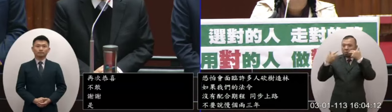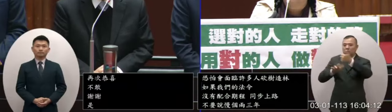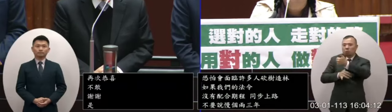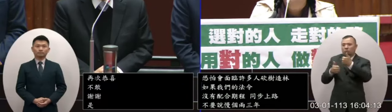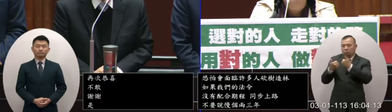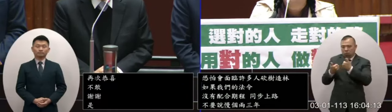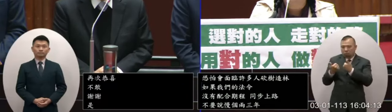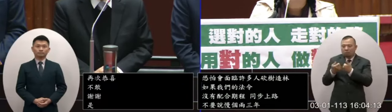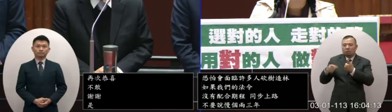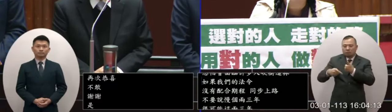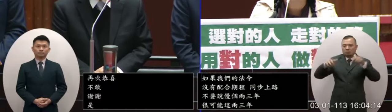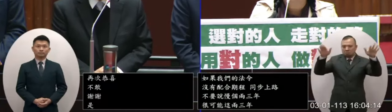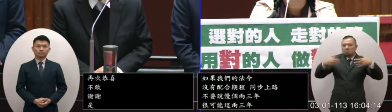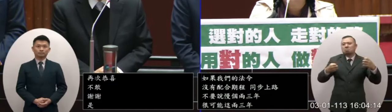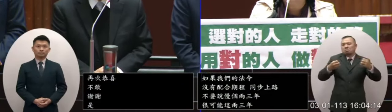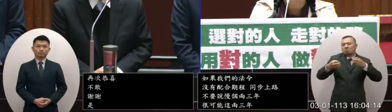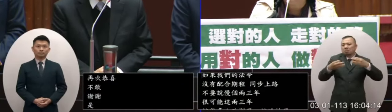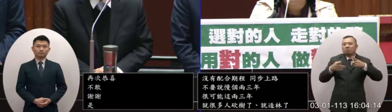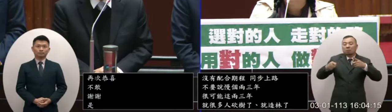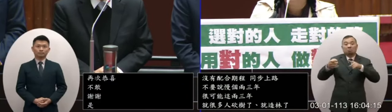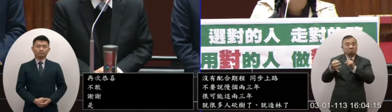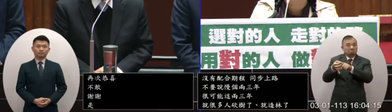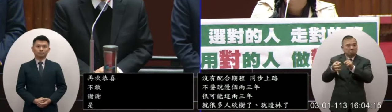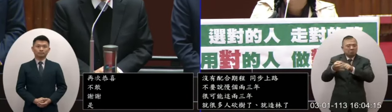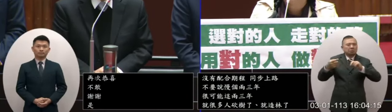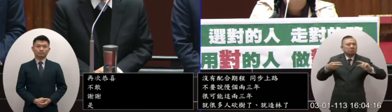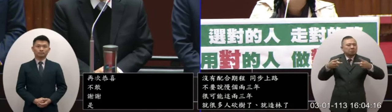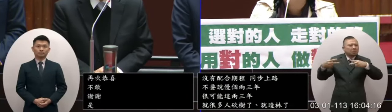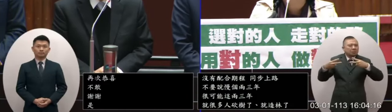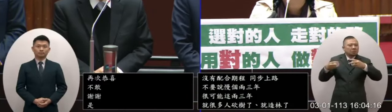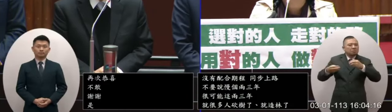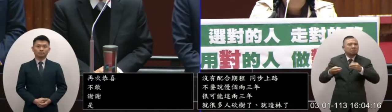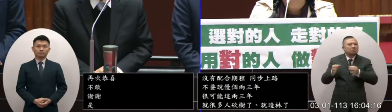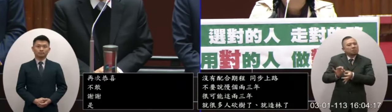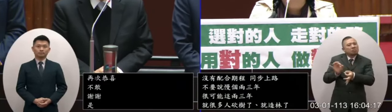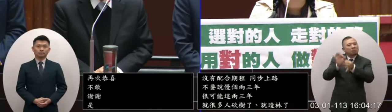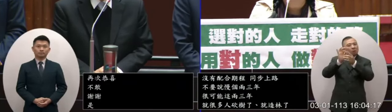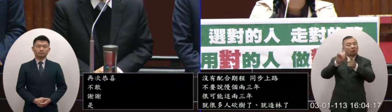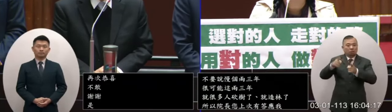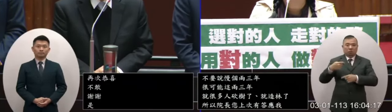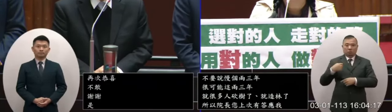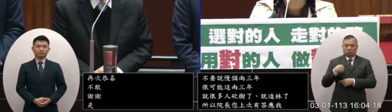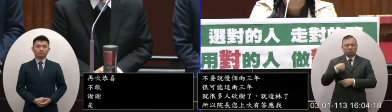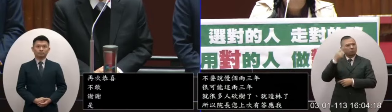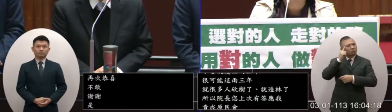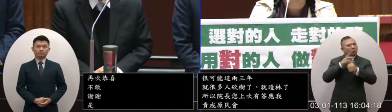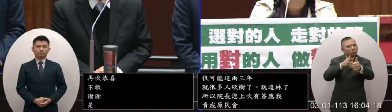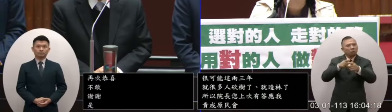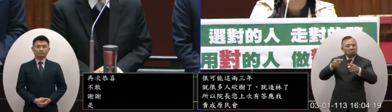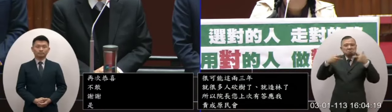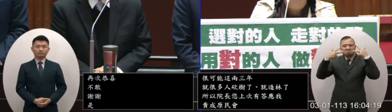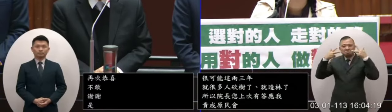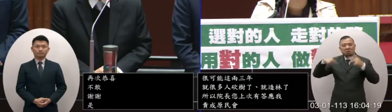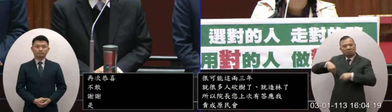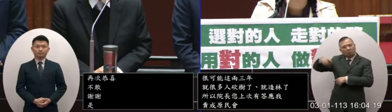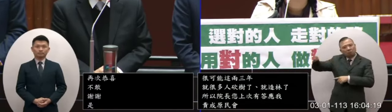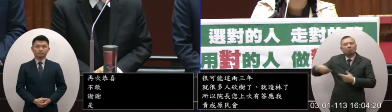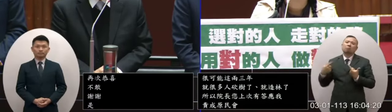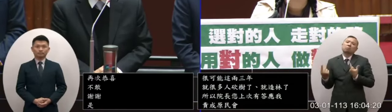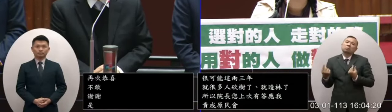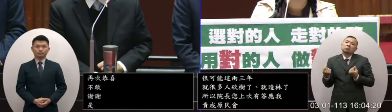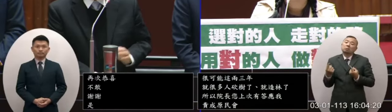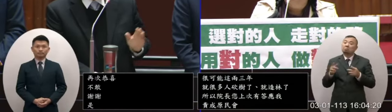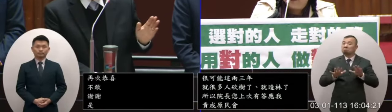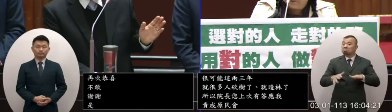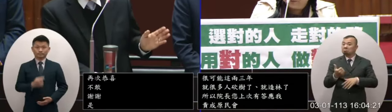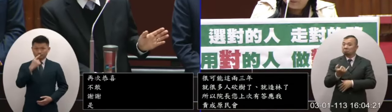适当的调升。所以我其实也很想知道，族人也很想知道到底进度如何。